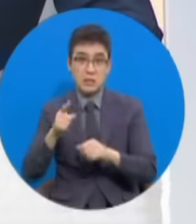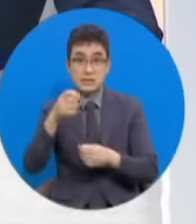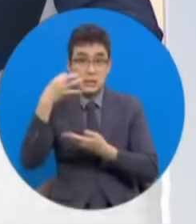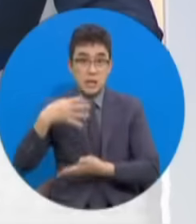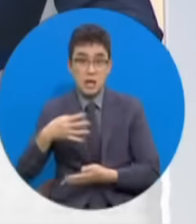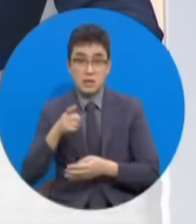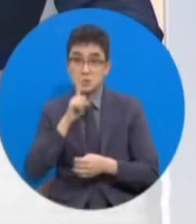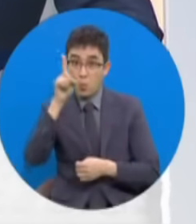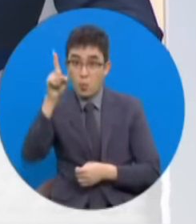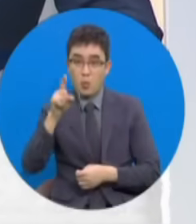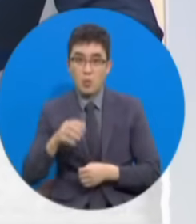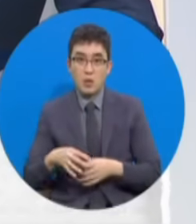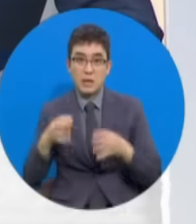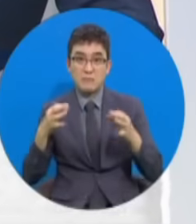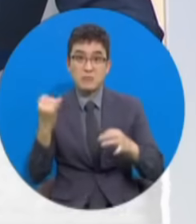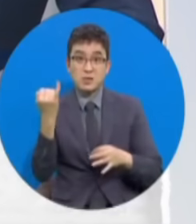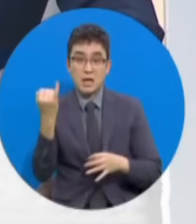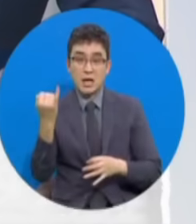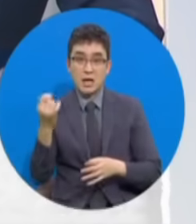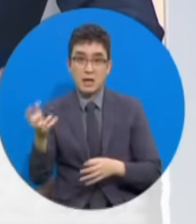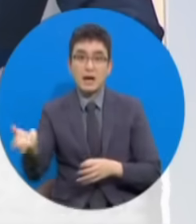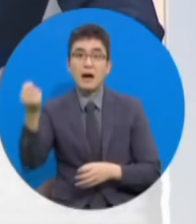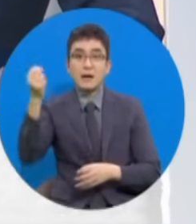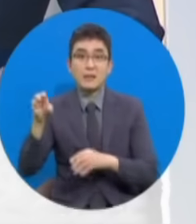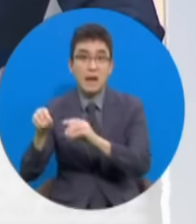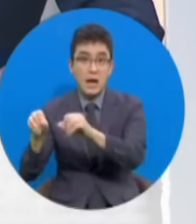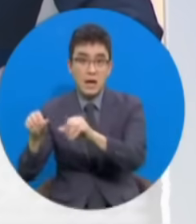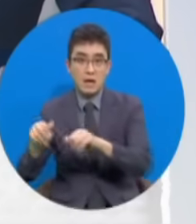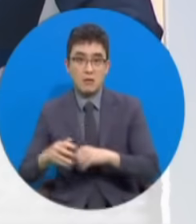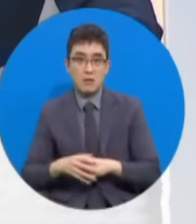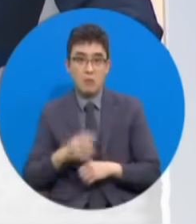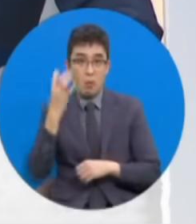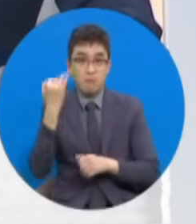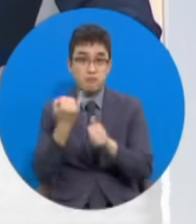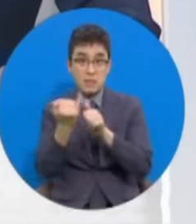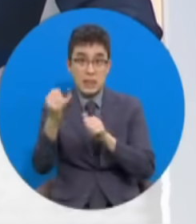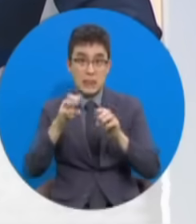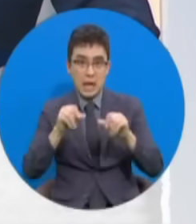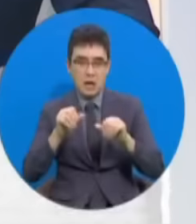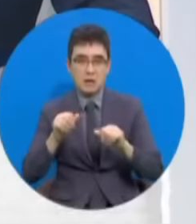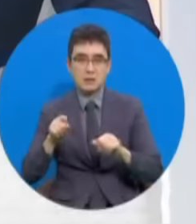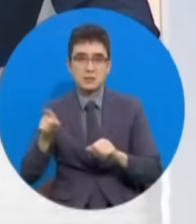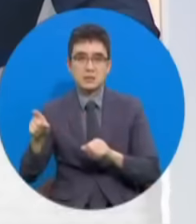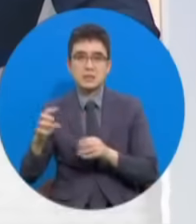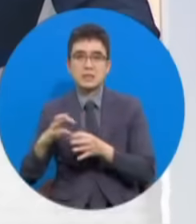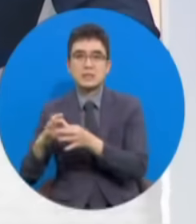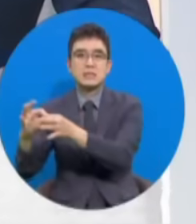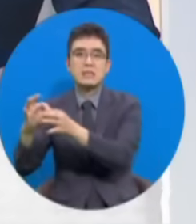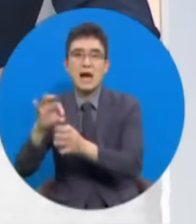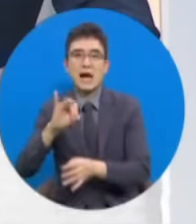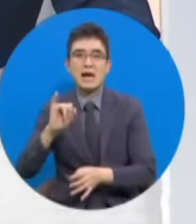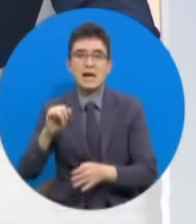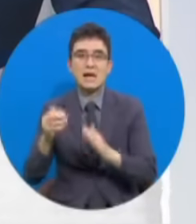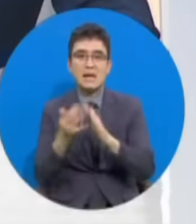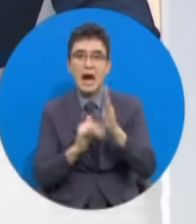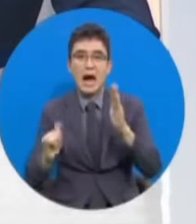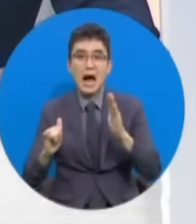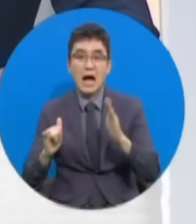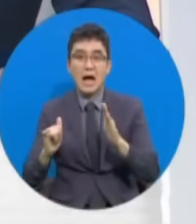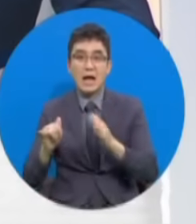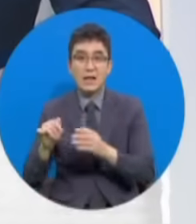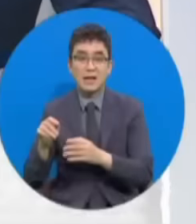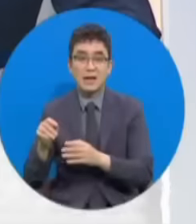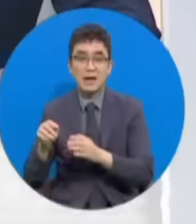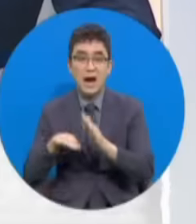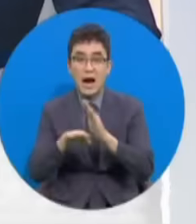보면 김건희 여사가 가지고 있는 땅이에요. 원래 보통 그 부인의 땅을 그 일가 땅이라고 얘기합니까? 그 남편은 그